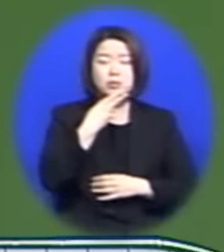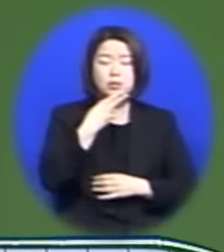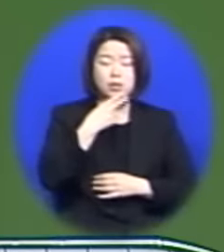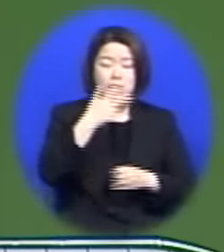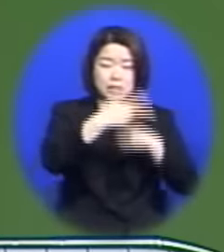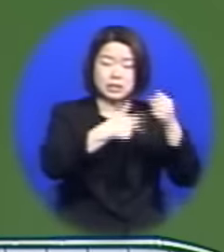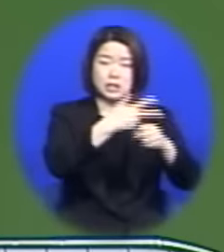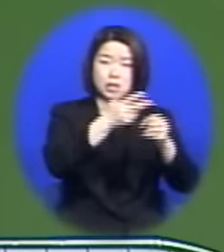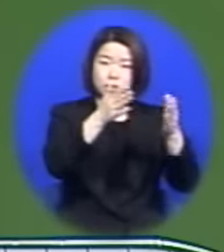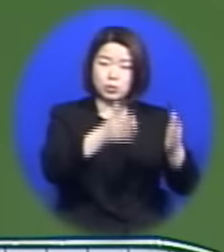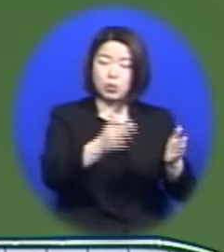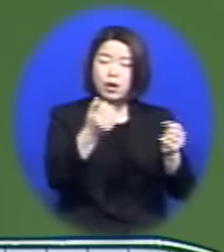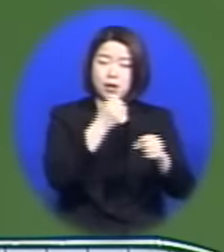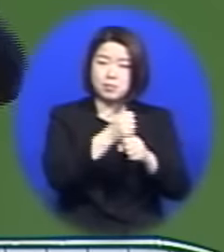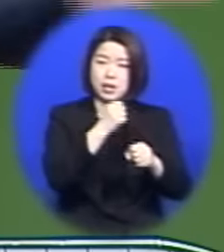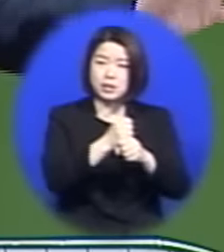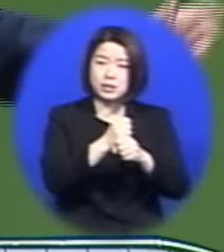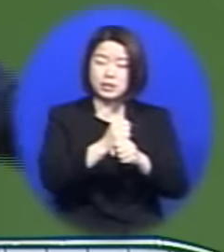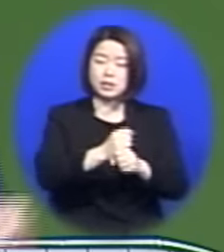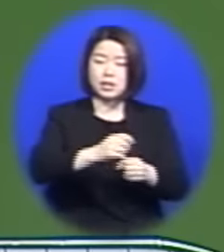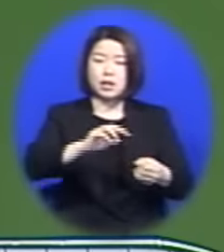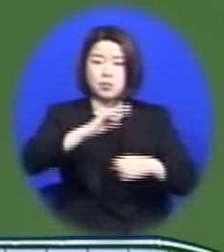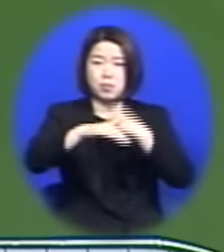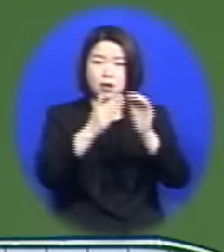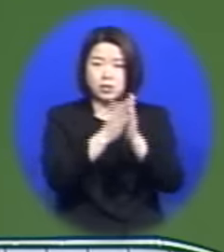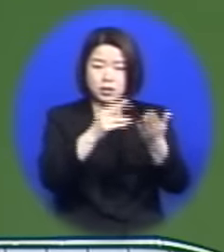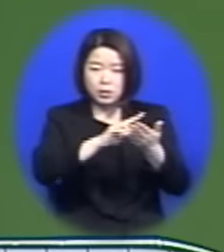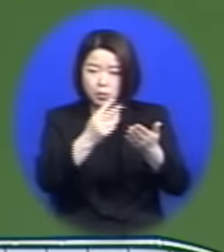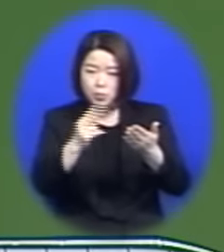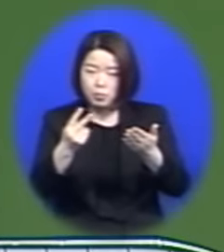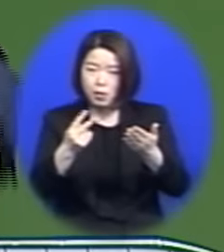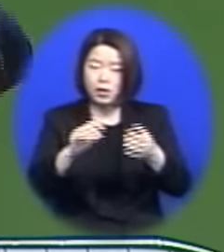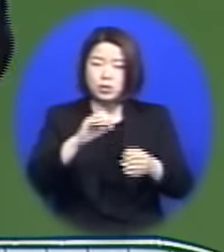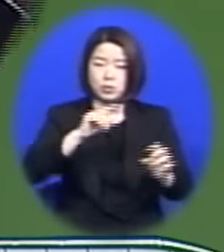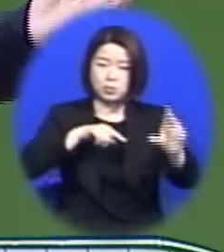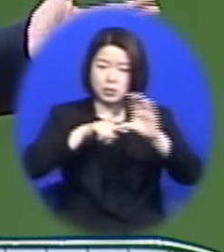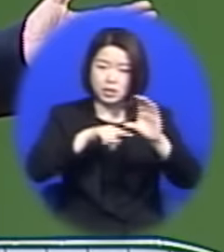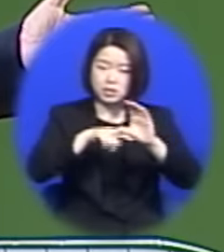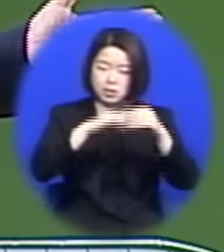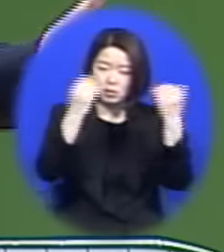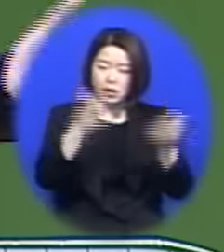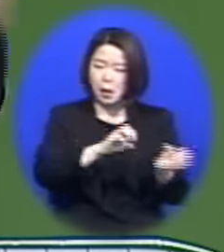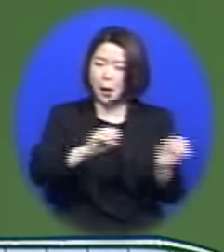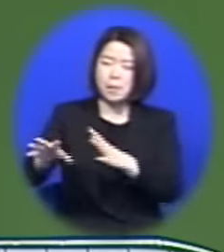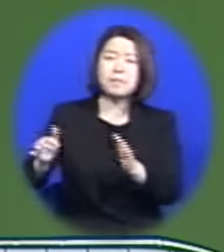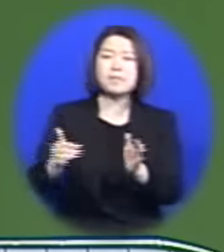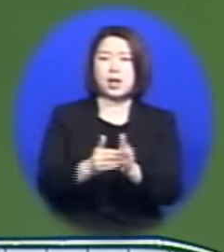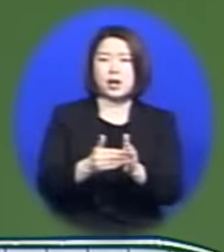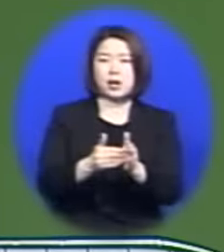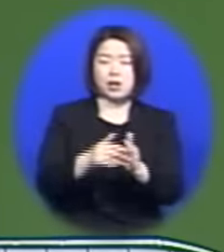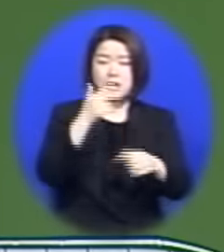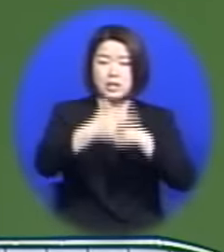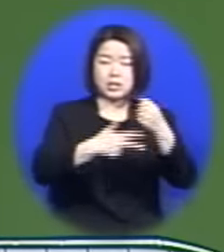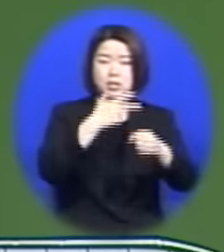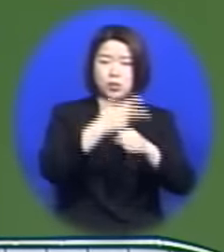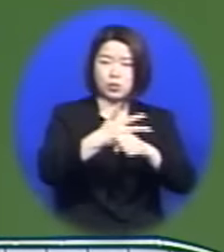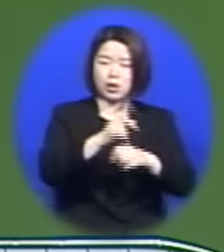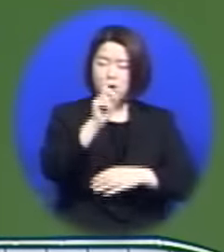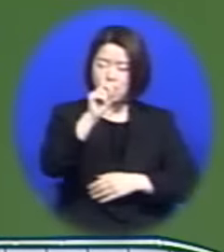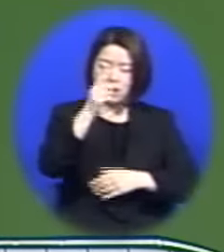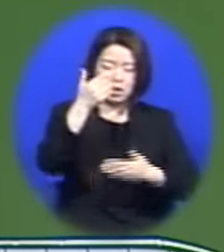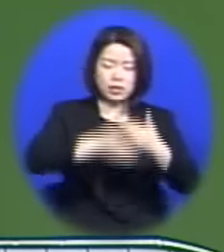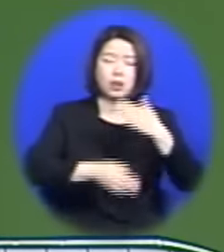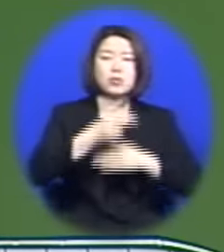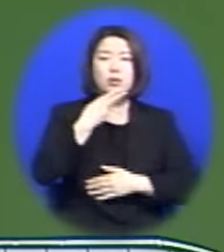만든 사전 다 미안마 군인들이 다 폐기 처분해 버렸어 아무것도 남은게 없습니다 7년 동안 아무것도 남은게 없어